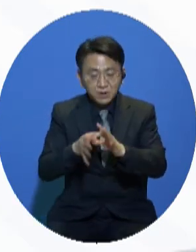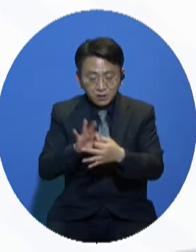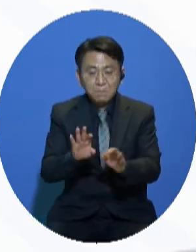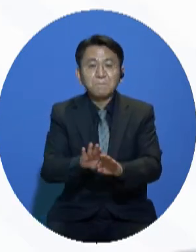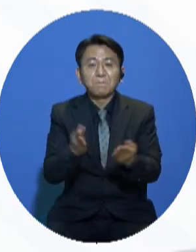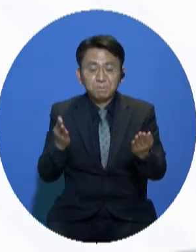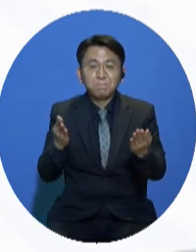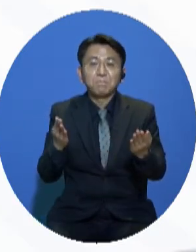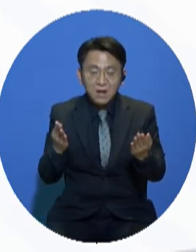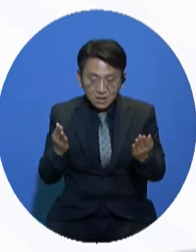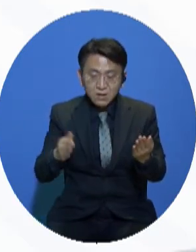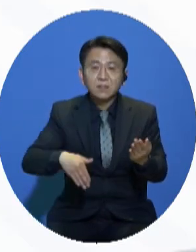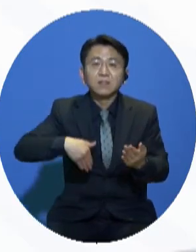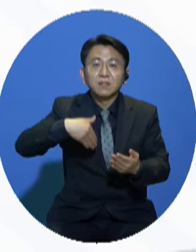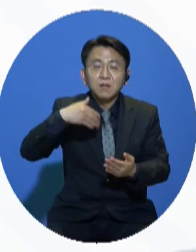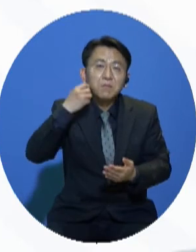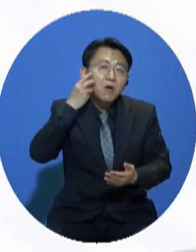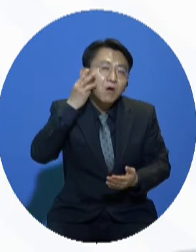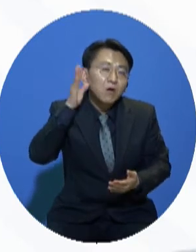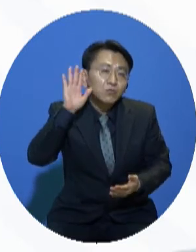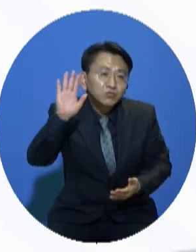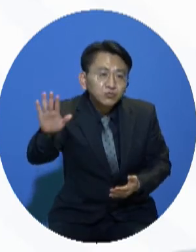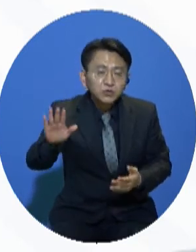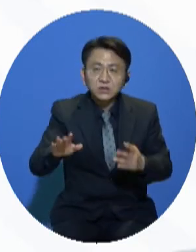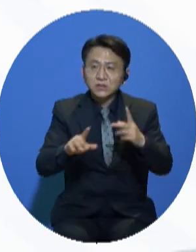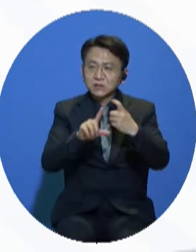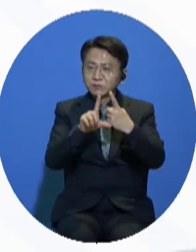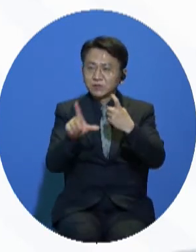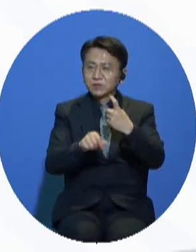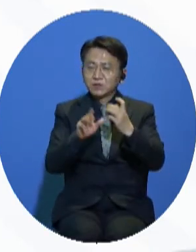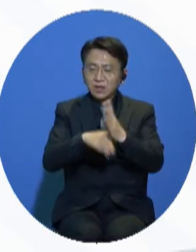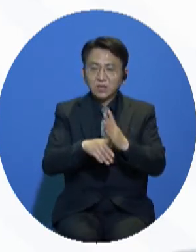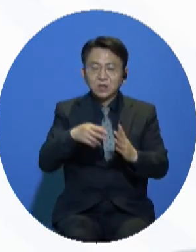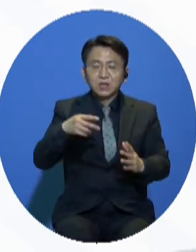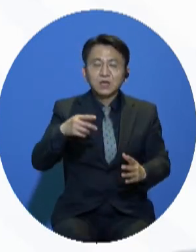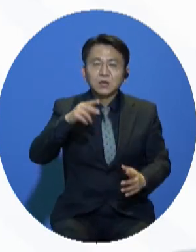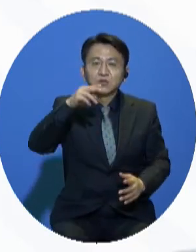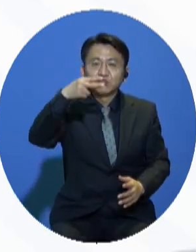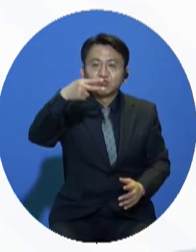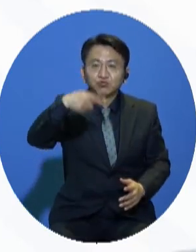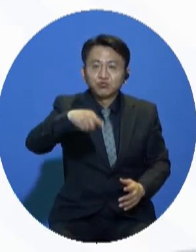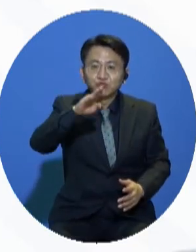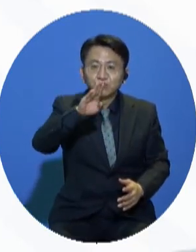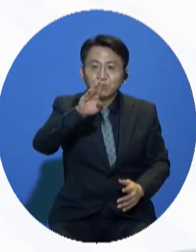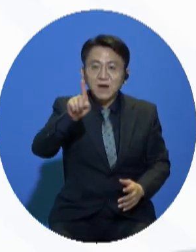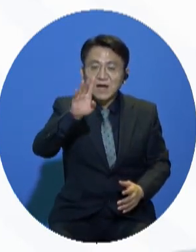패럴림픽이 개최된 후 몇 달이 지나서 11월에 두바이에서는